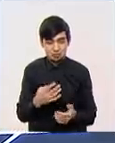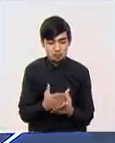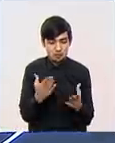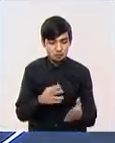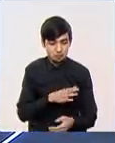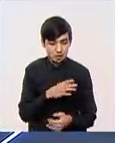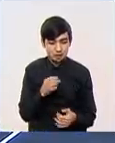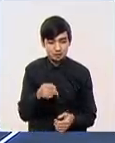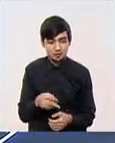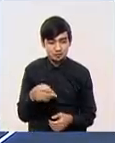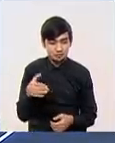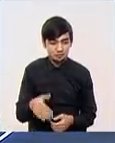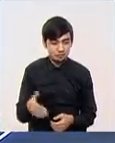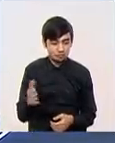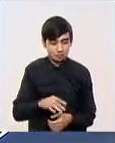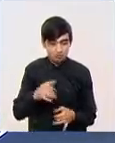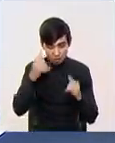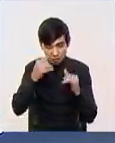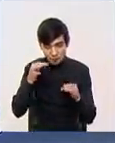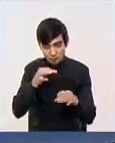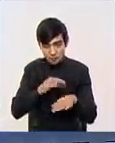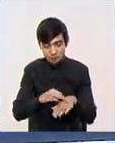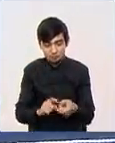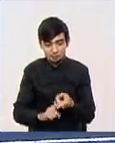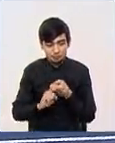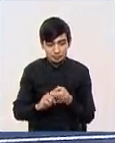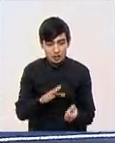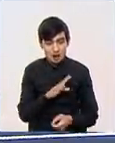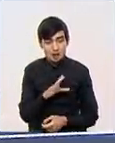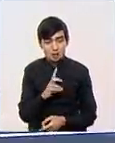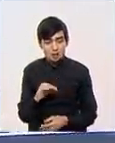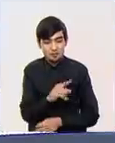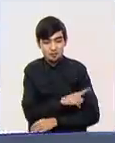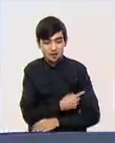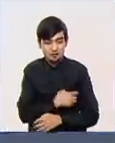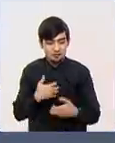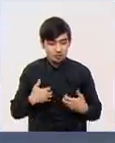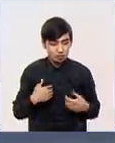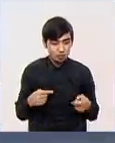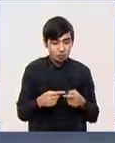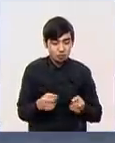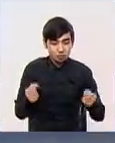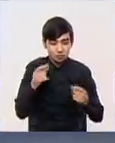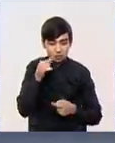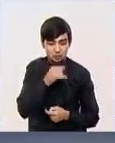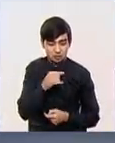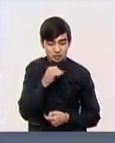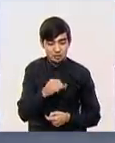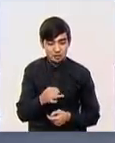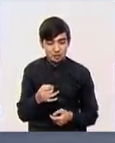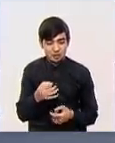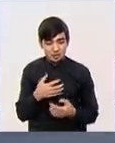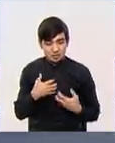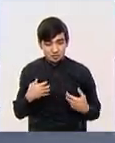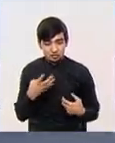асса, 2000-ға жуық сиыр ауруы жұқтырыпты. Бірақ ветеринарлар індеттің нақты себебін анықтай алмай жатыр. Мамандар төрт түрлі